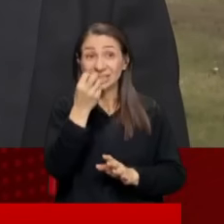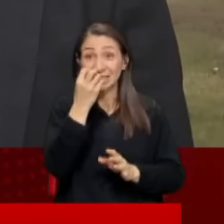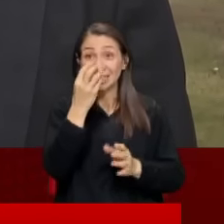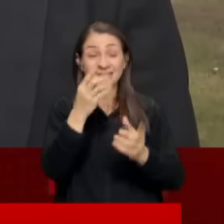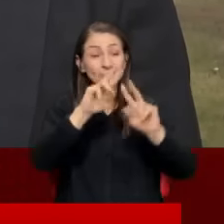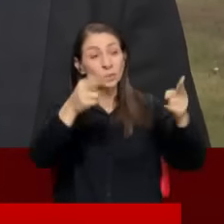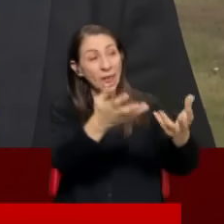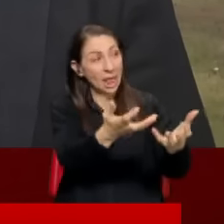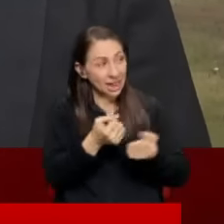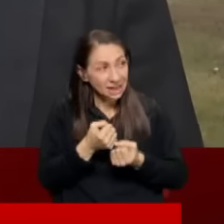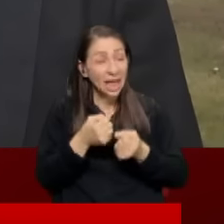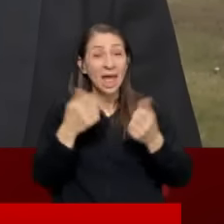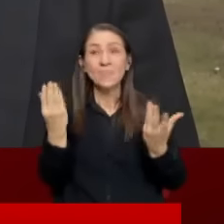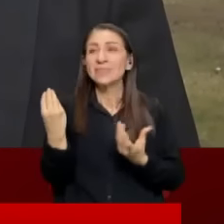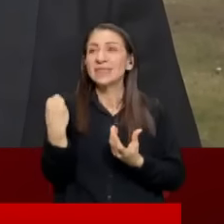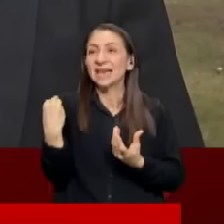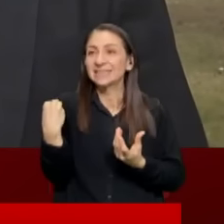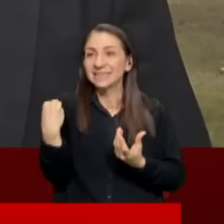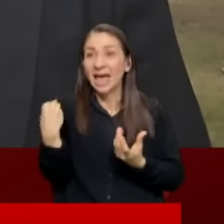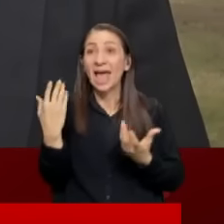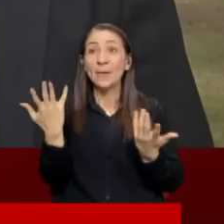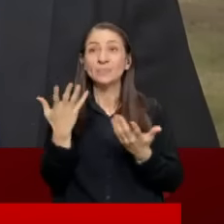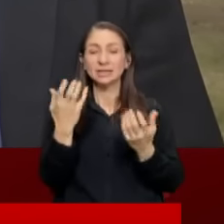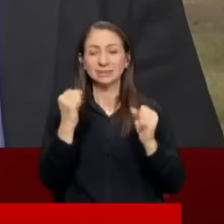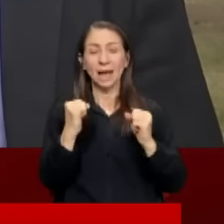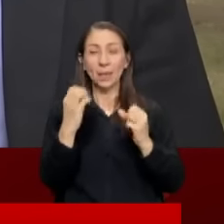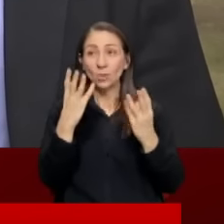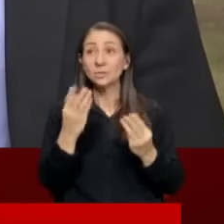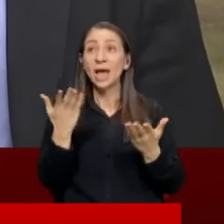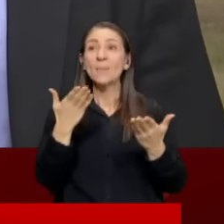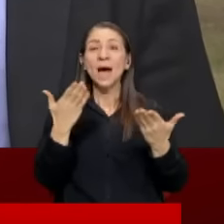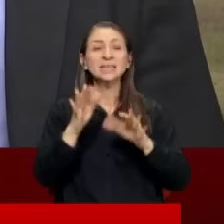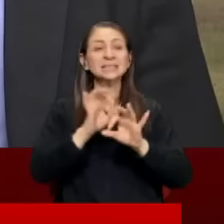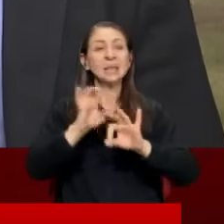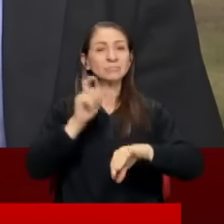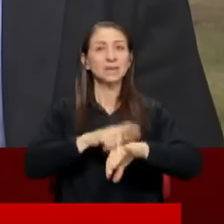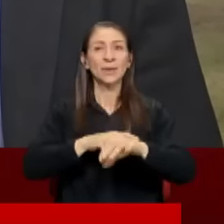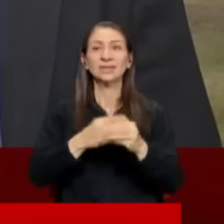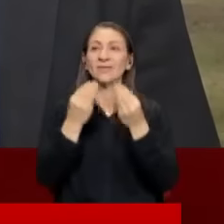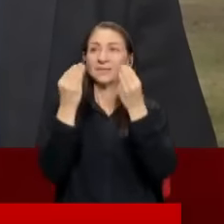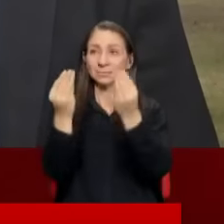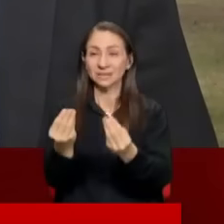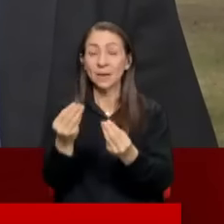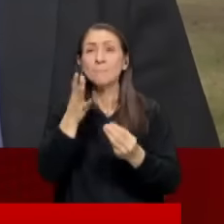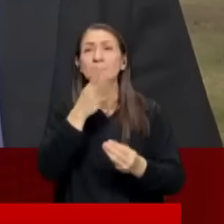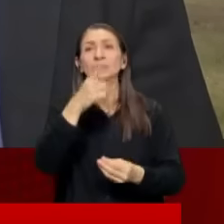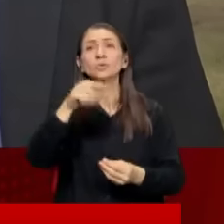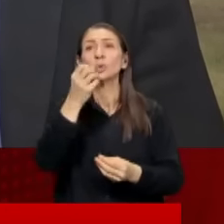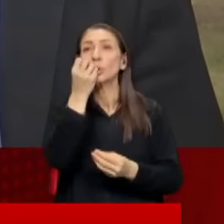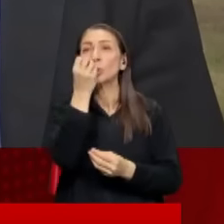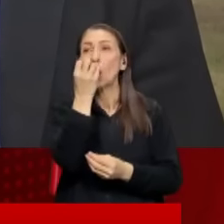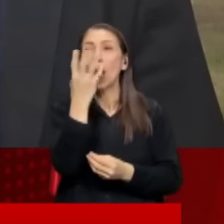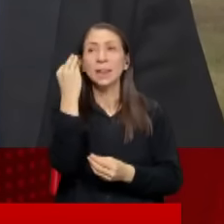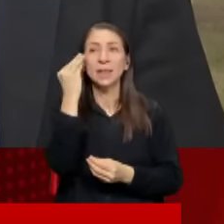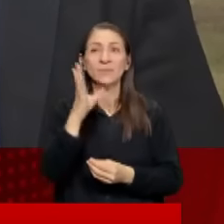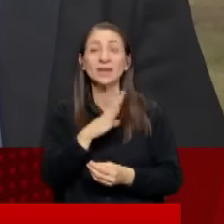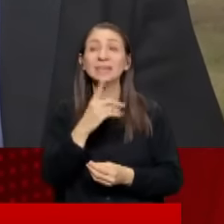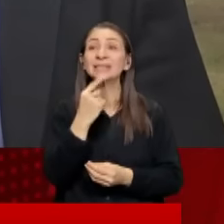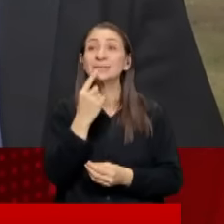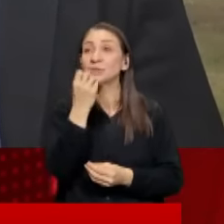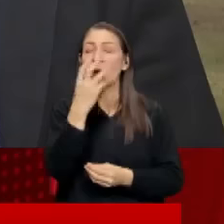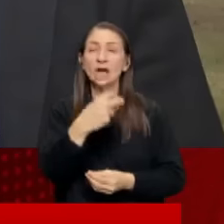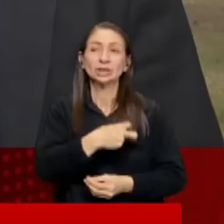çiçekçinizden alın. Hem taze olması, hem dayanıklı olması, hem adresine zamanında teslim olması. Biliyorsunuz güllerin anlamları var.